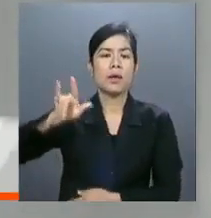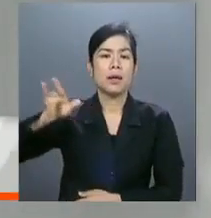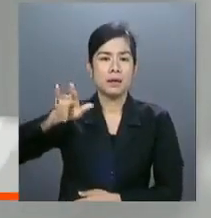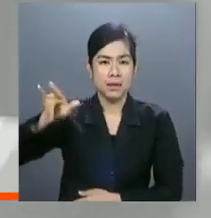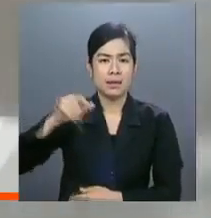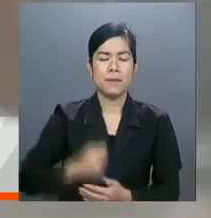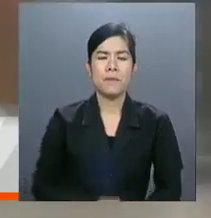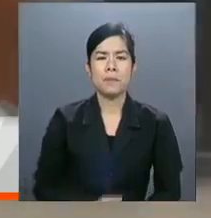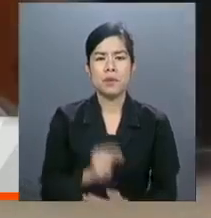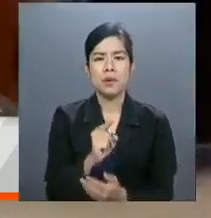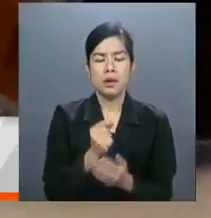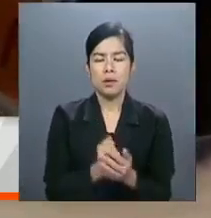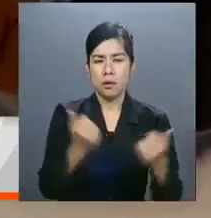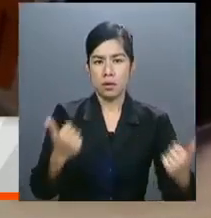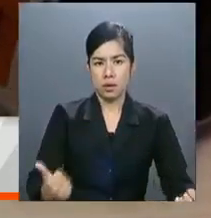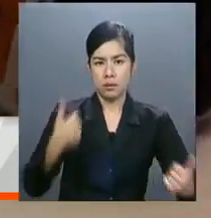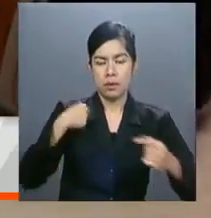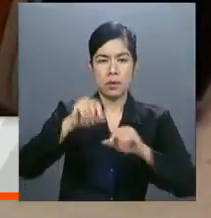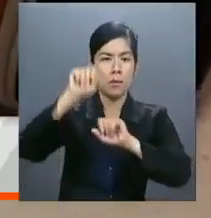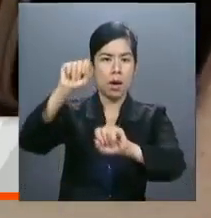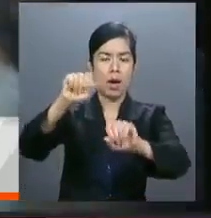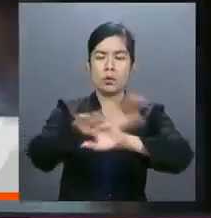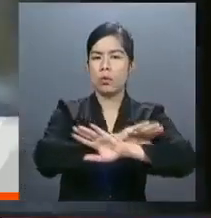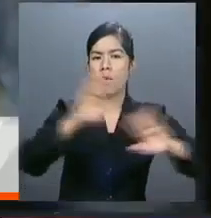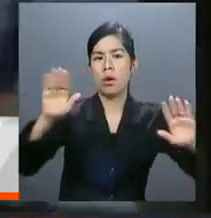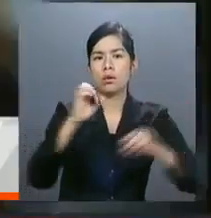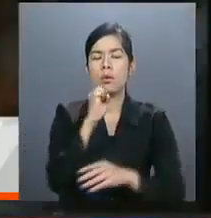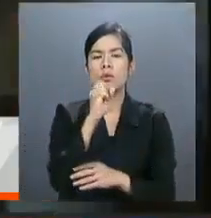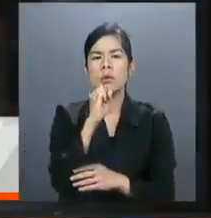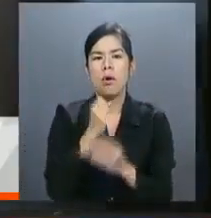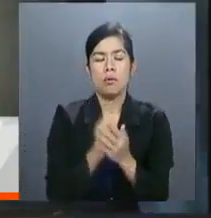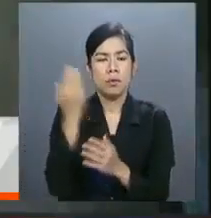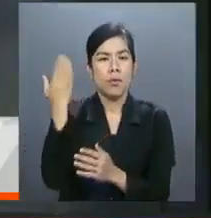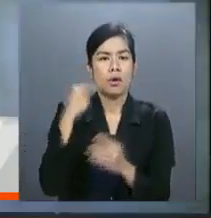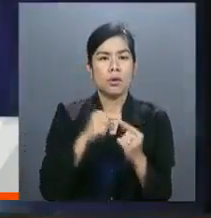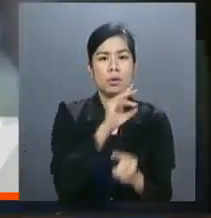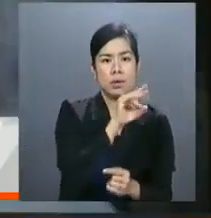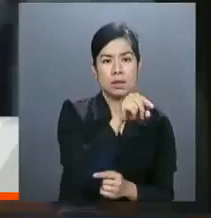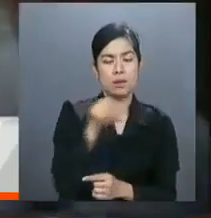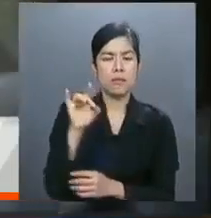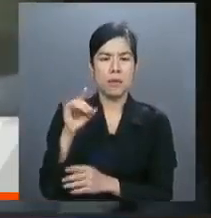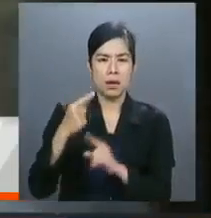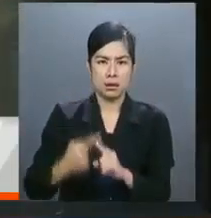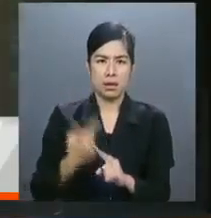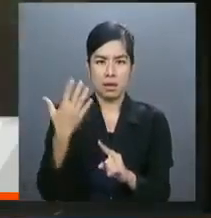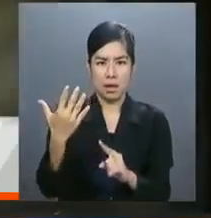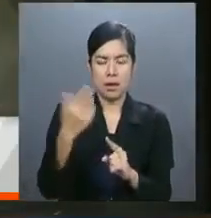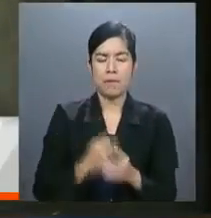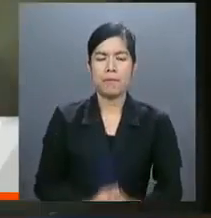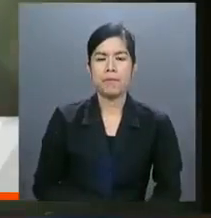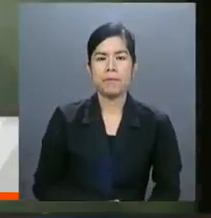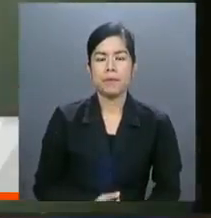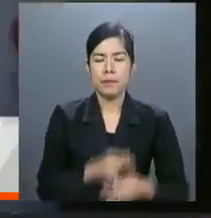อบที่2จนนำไปสู่การประกาศยกเลิกการสอบที่มีขึ้นไปเมื่อวันที่7และ8พฤษภาคมที่ผ่านมาน